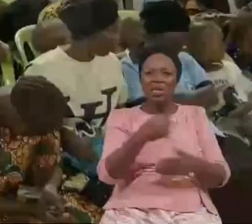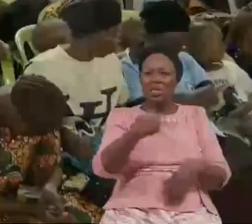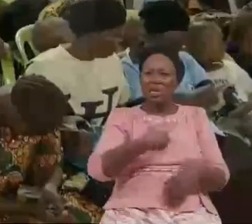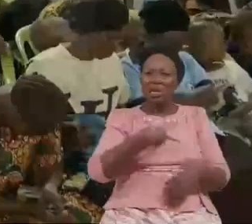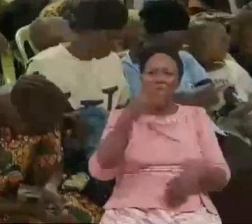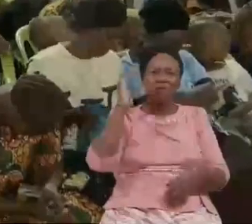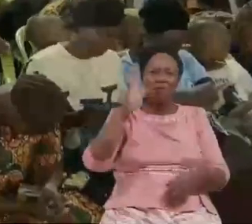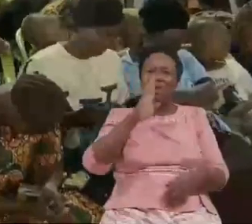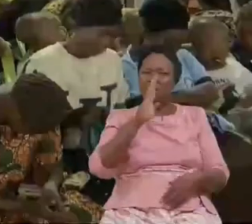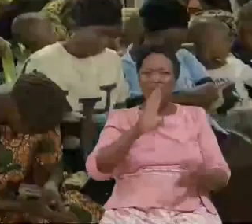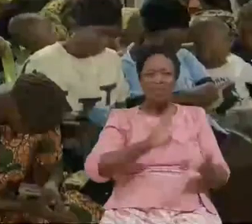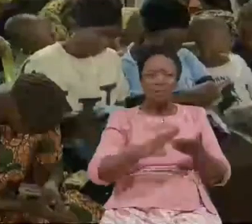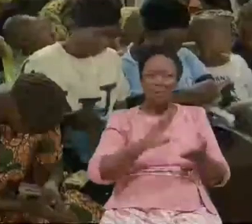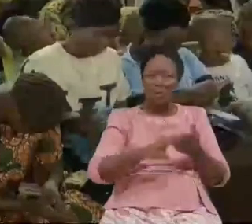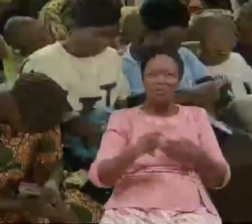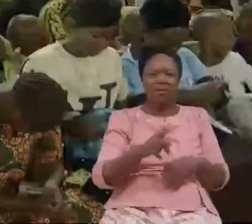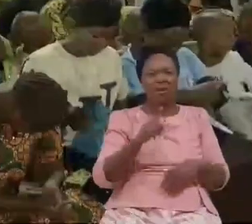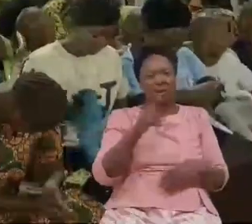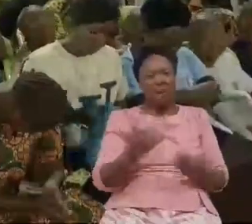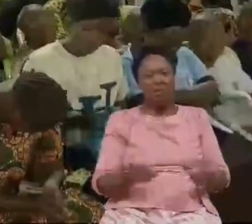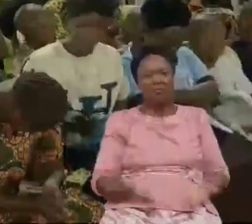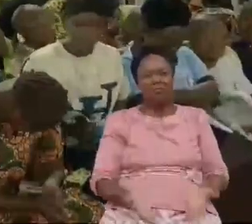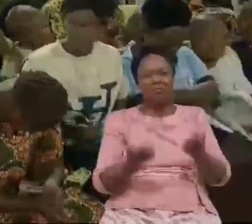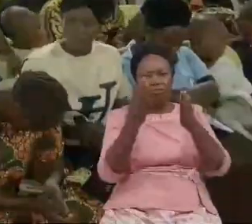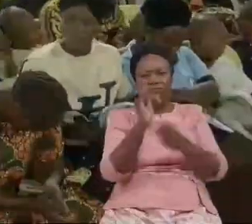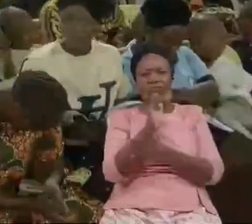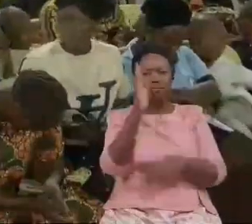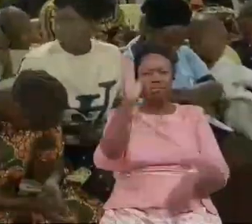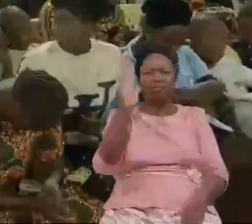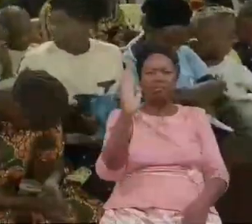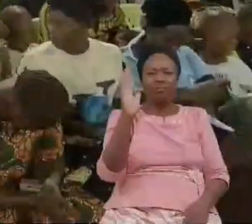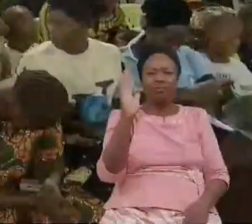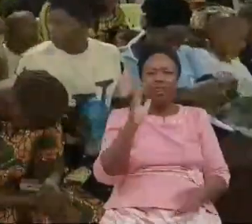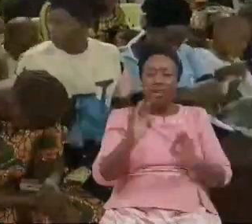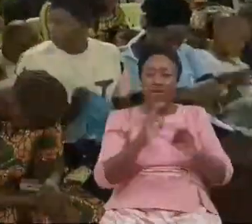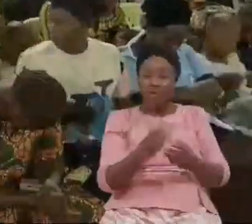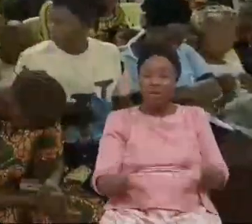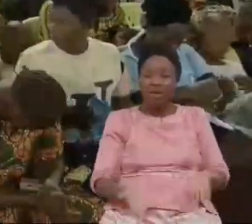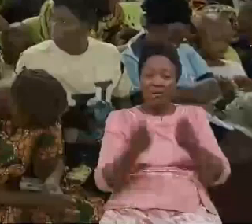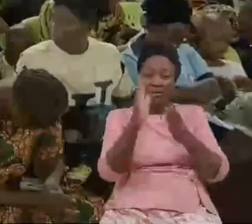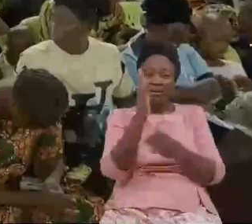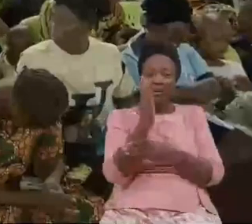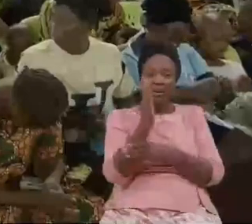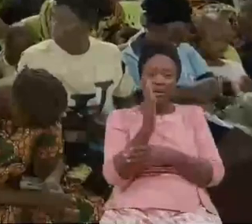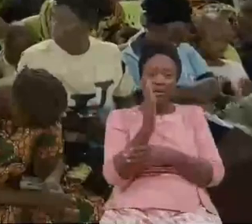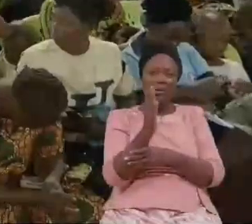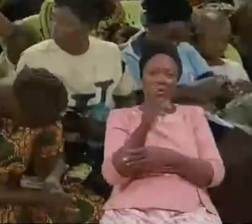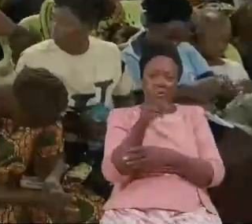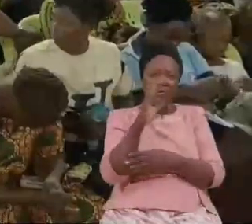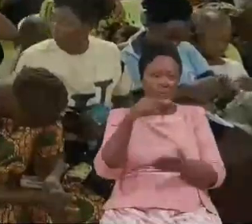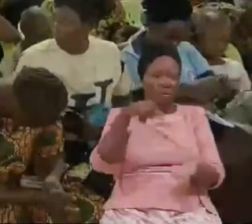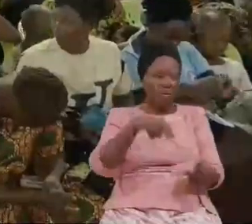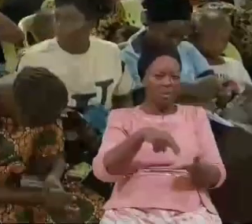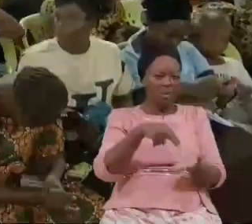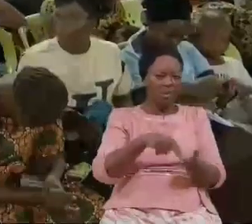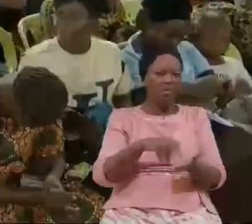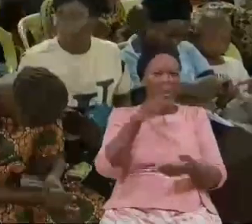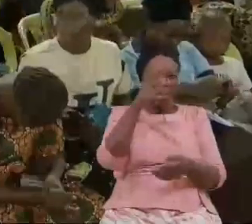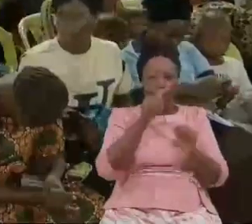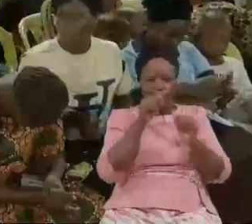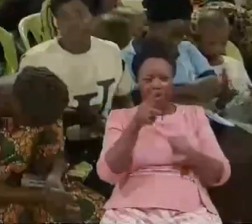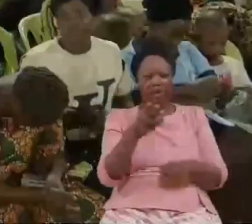pardonné vous êtes mais si tu lèves ta main tu vois tu le lever